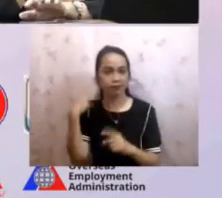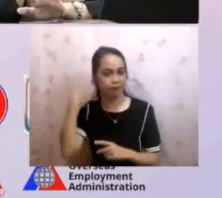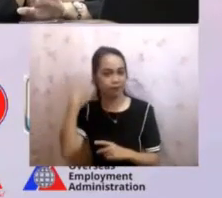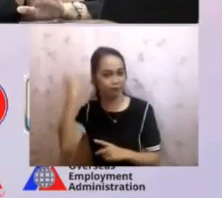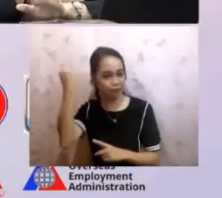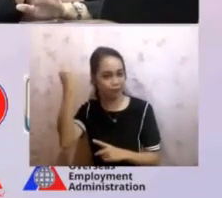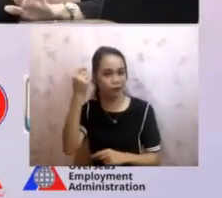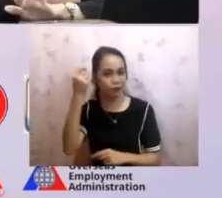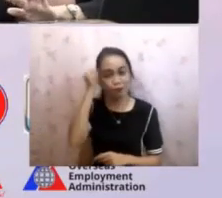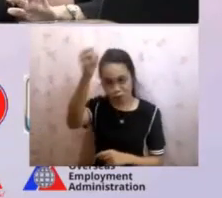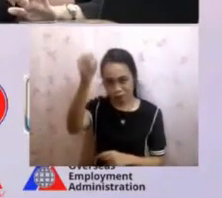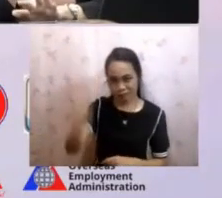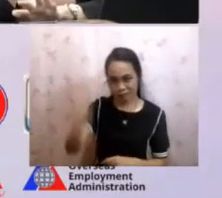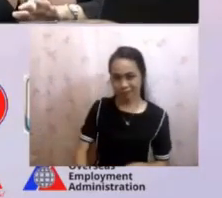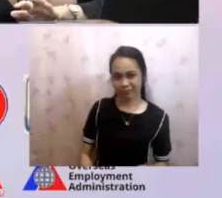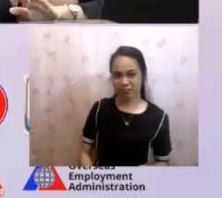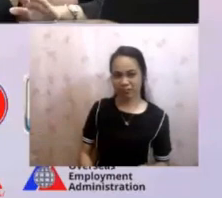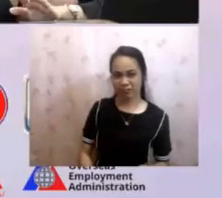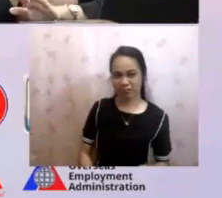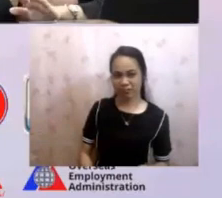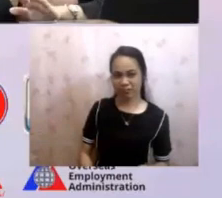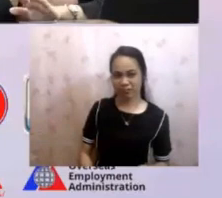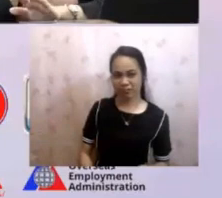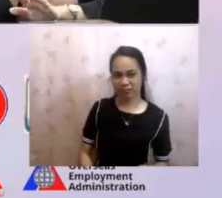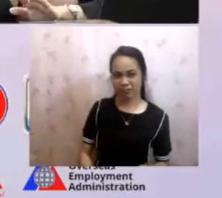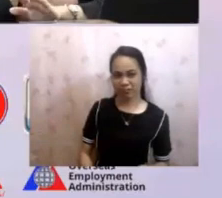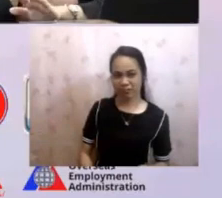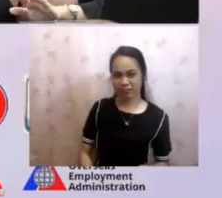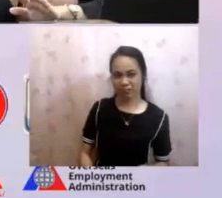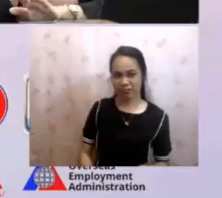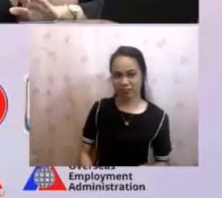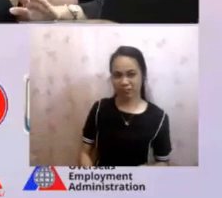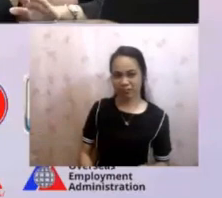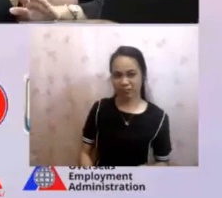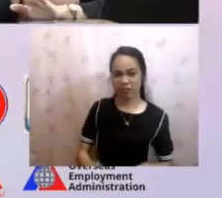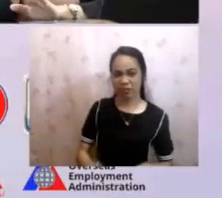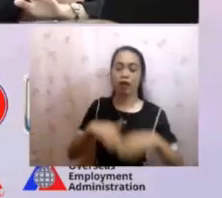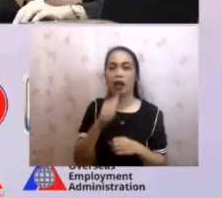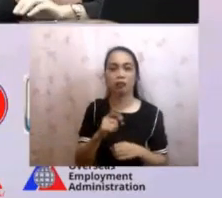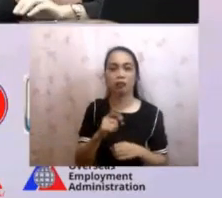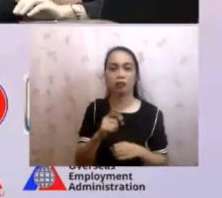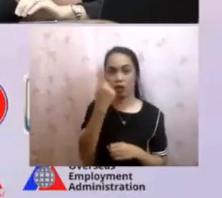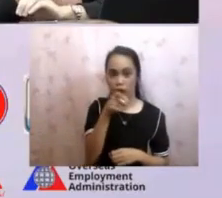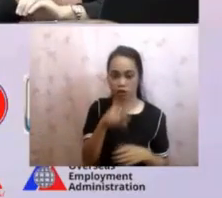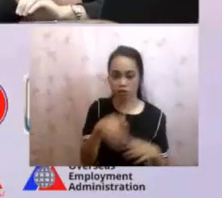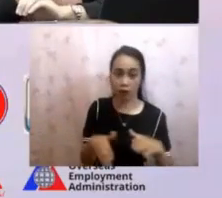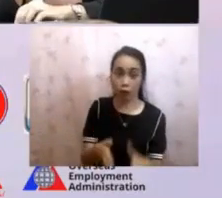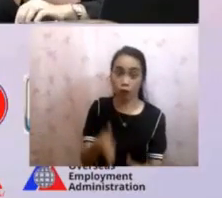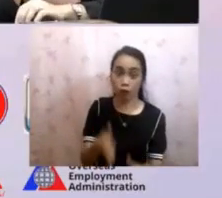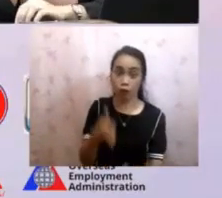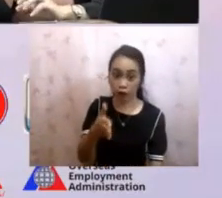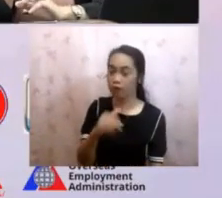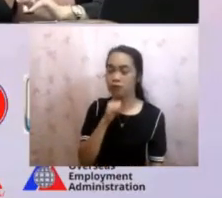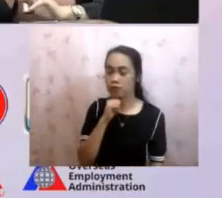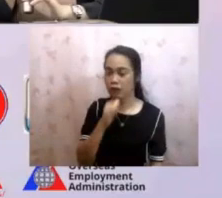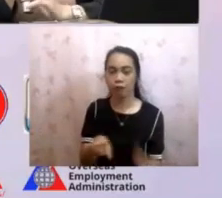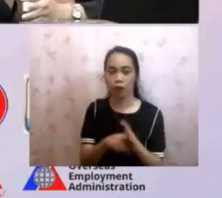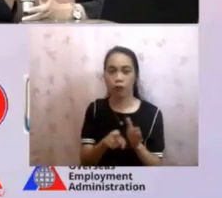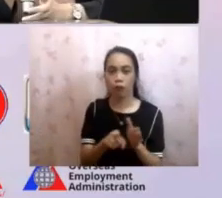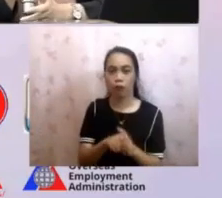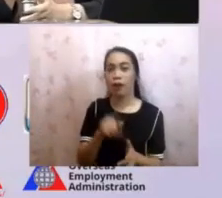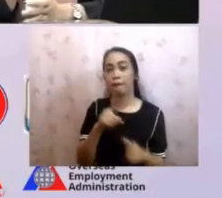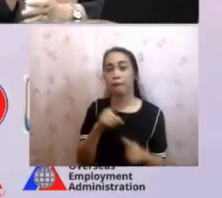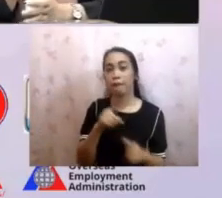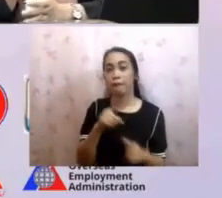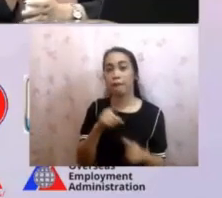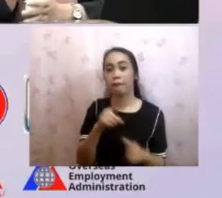wait for the interviewer first to extend his or her hand for shake hands. Ayaw pag una-una kay. Mura mangod siya